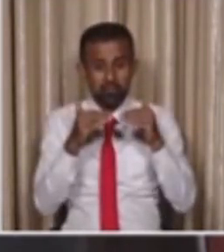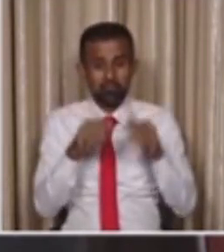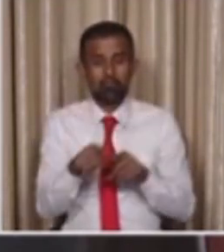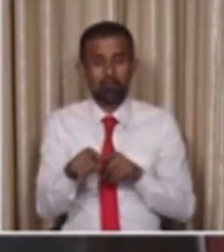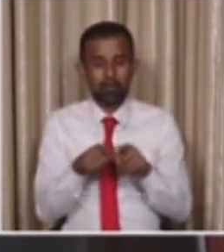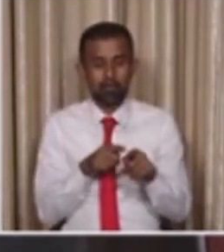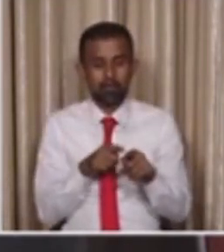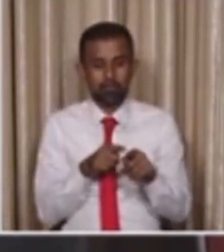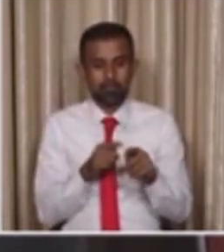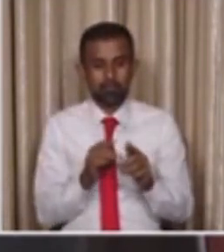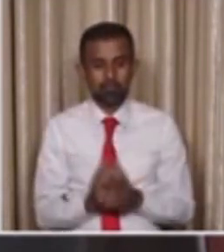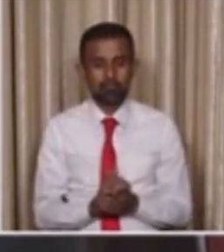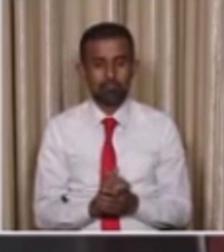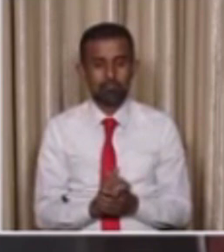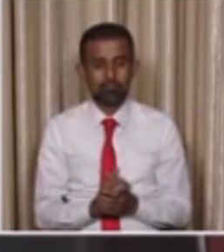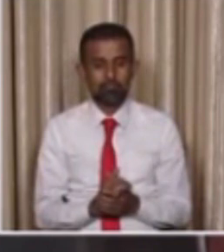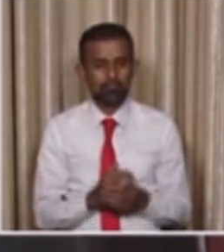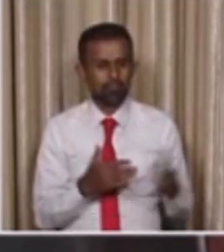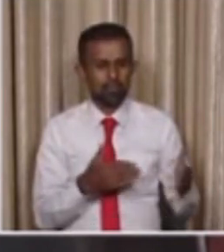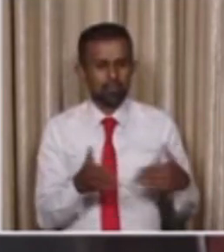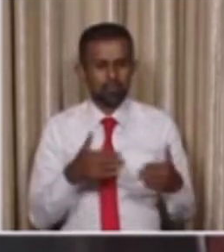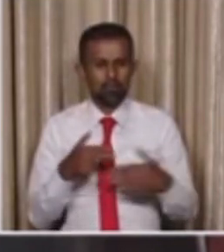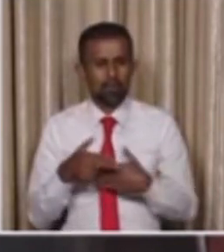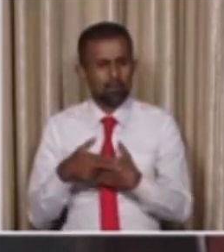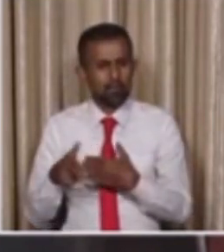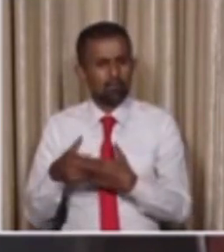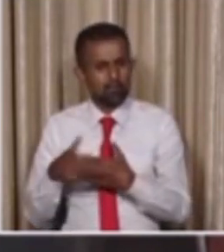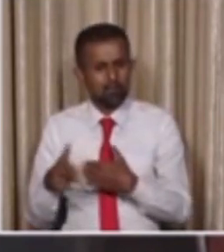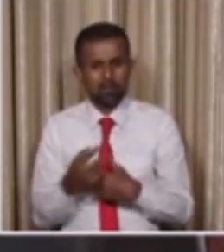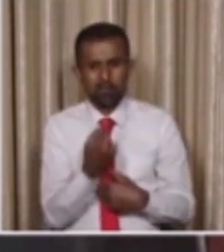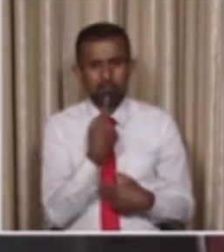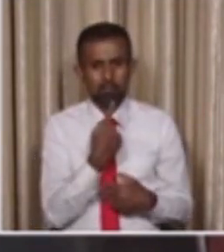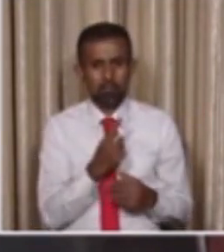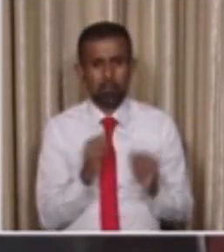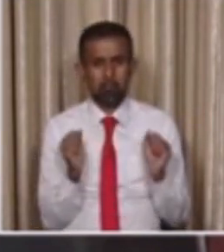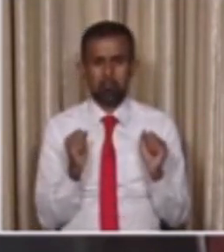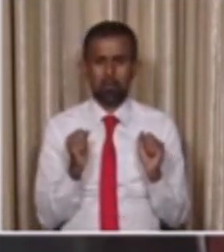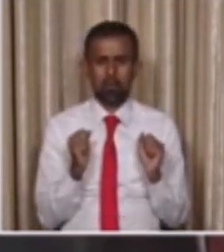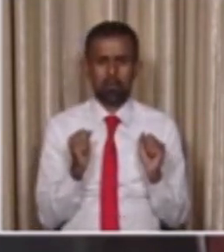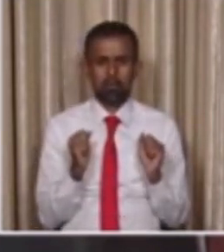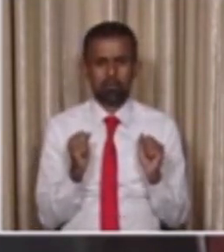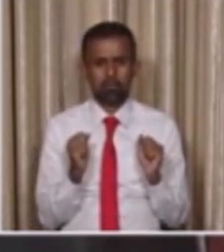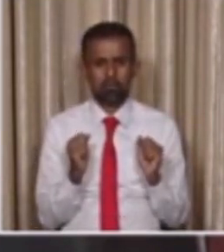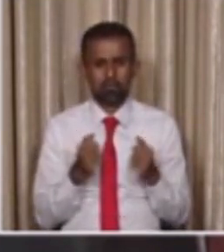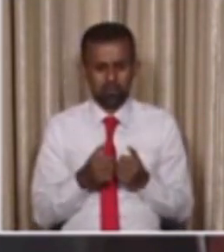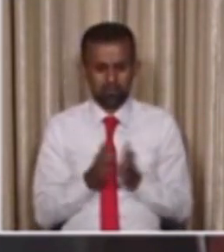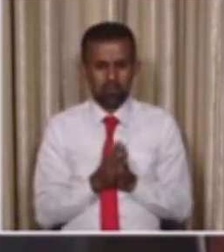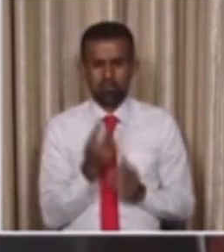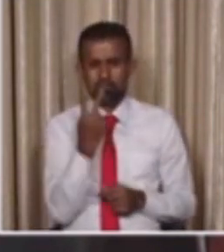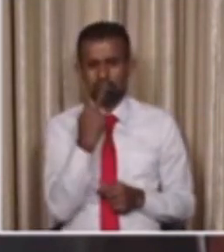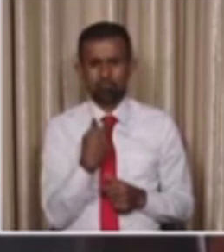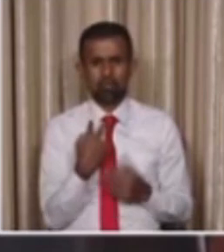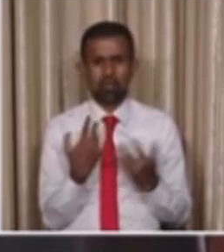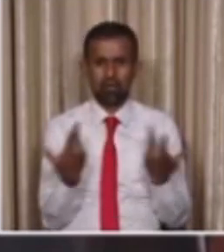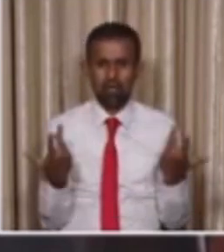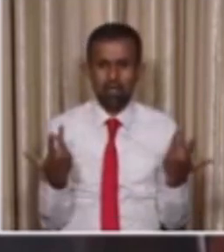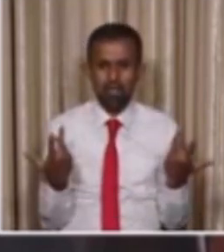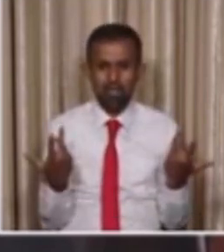නියෝජ්‍ය කතානායකතුමනි. ඒ නිසා විවිධ හේතු මත ඔවුන් මේ කතා හරිය බයද, තමන් ගැන විශ්වාසයක් නැතිකමද,